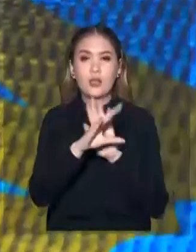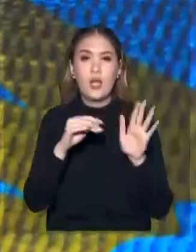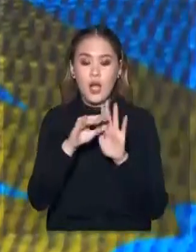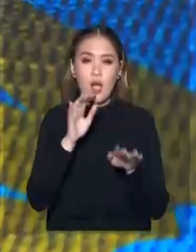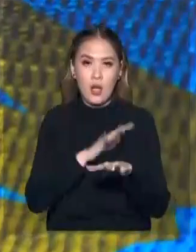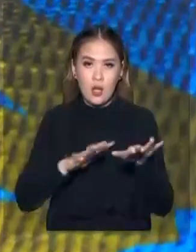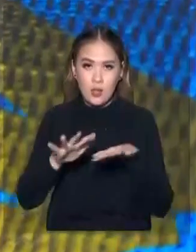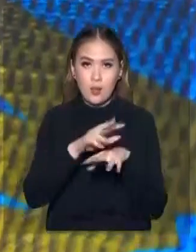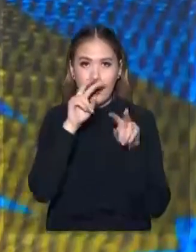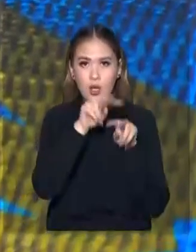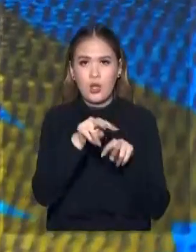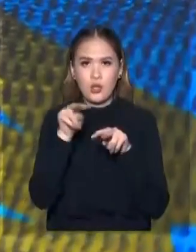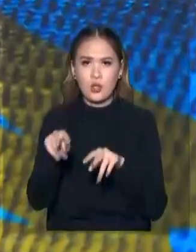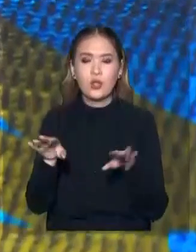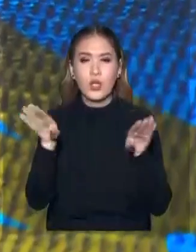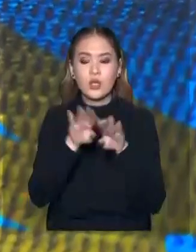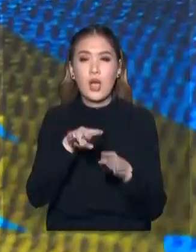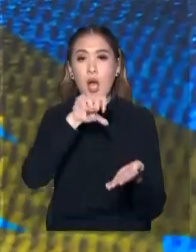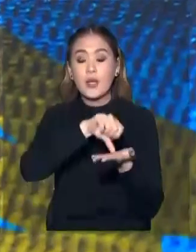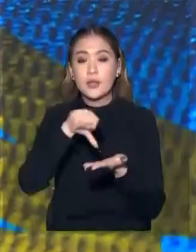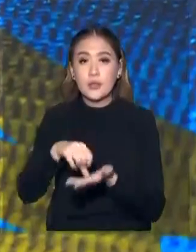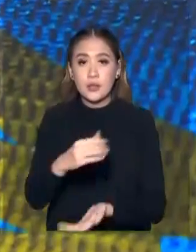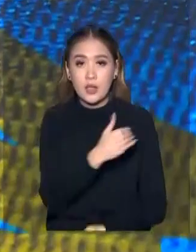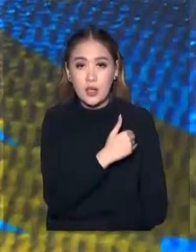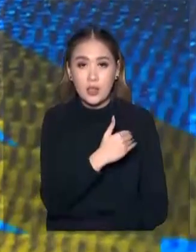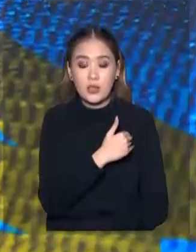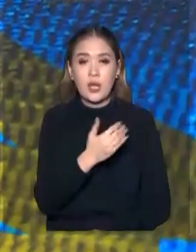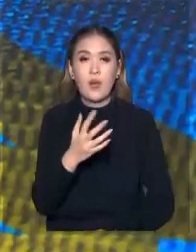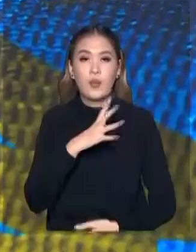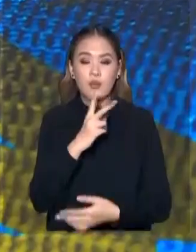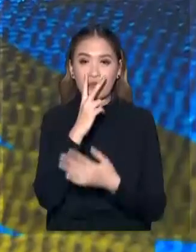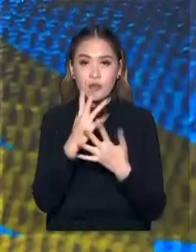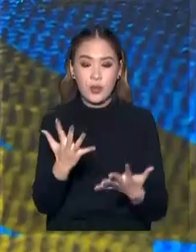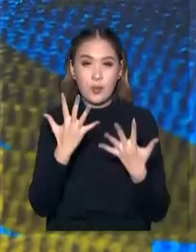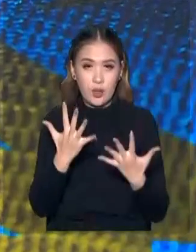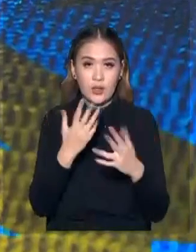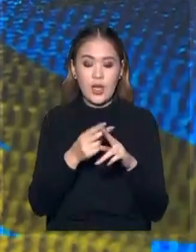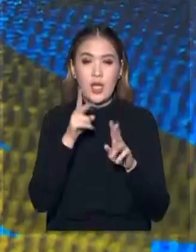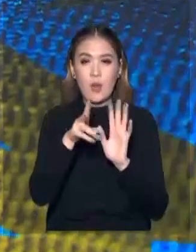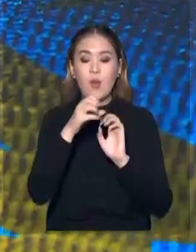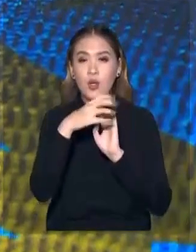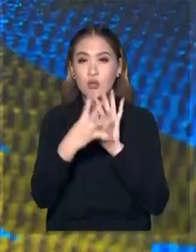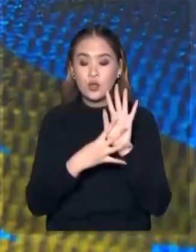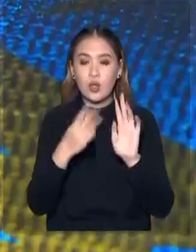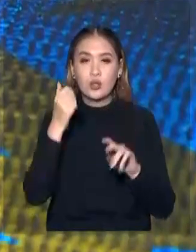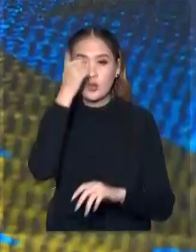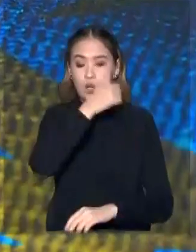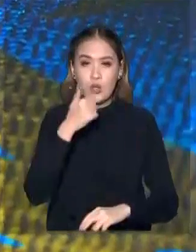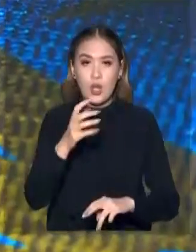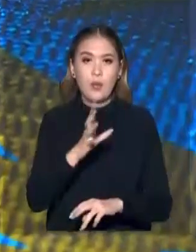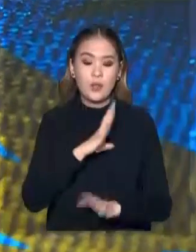халықтың бақылаушы ретінде қатысқысы келетін біз анық көріп жүрміз. Айталық 2019 жылғы президент